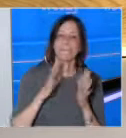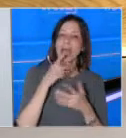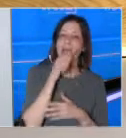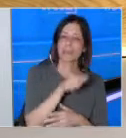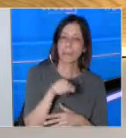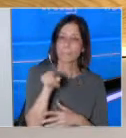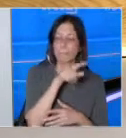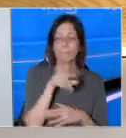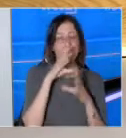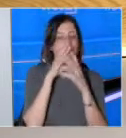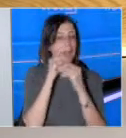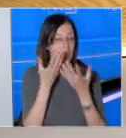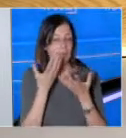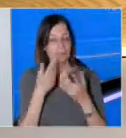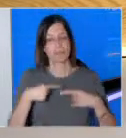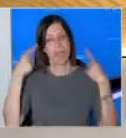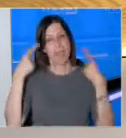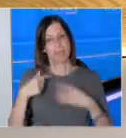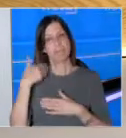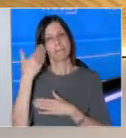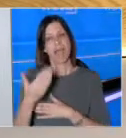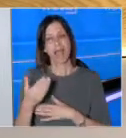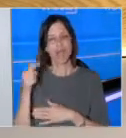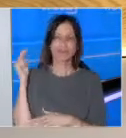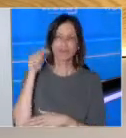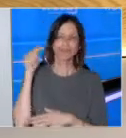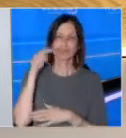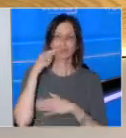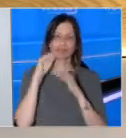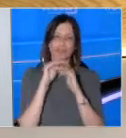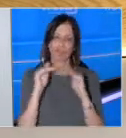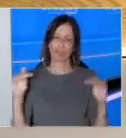אתם דיברתם. אז בימים אחרי שהתותחים נדמו